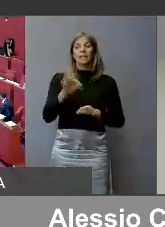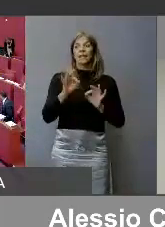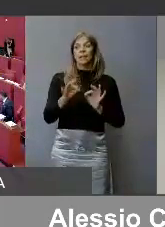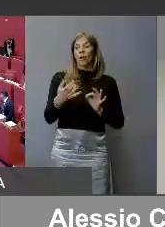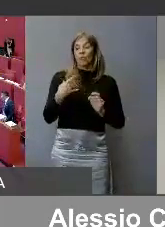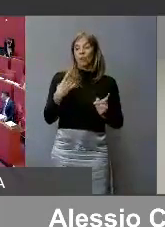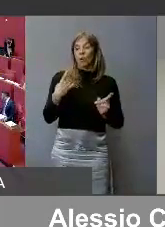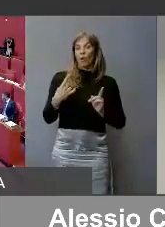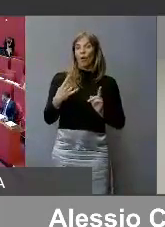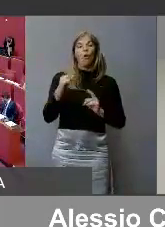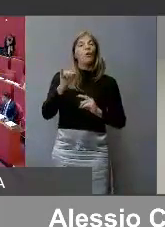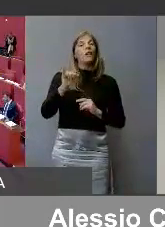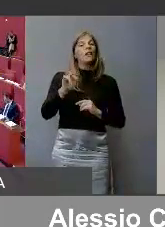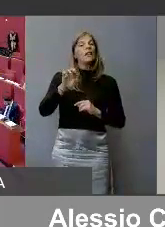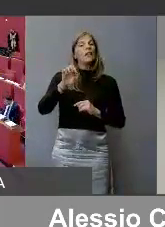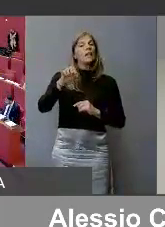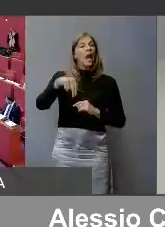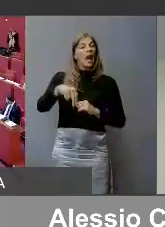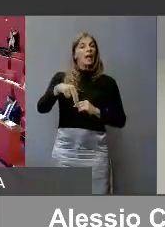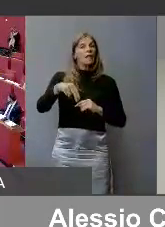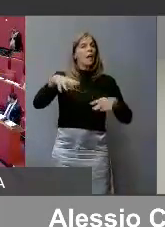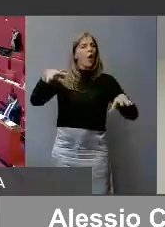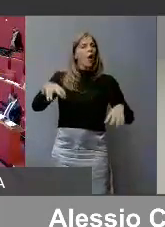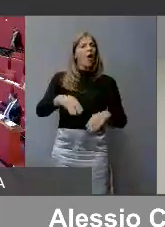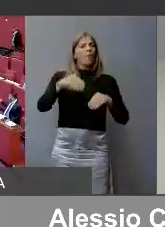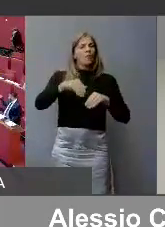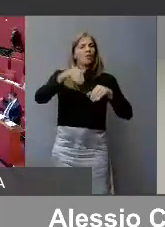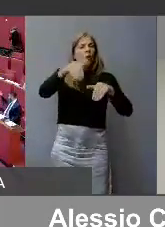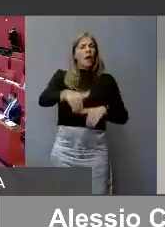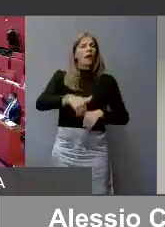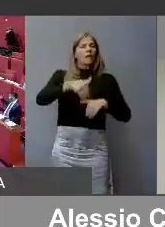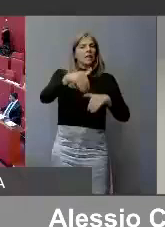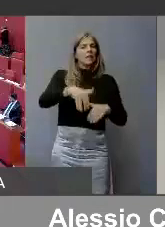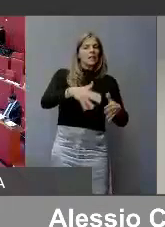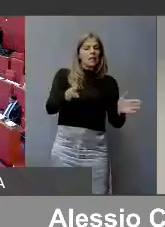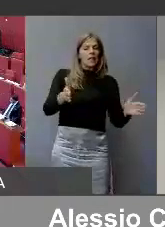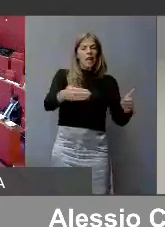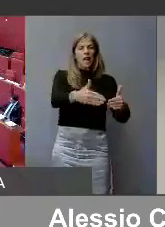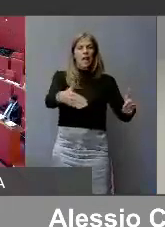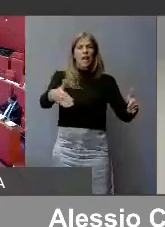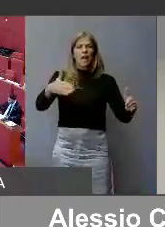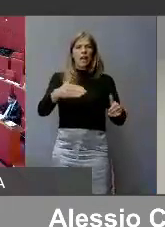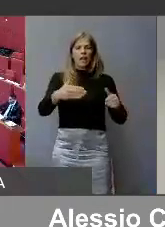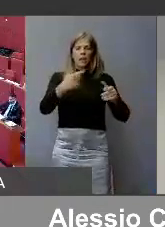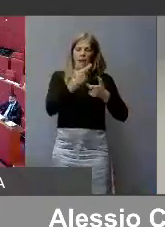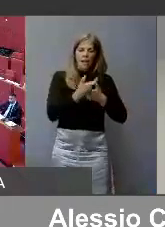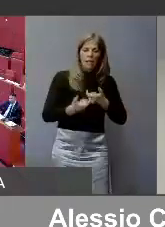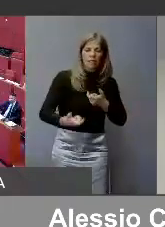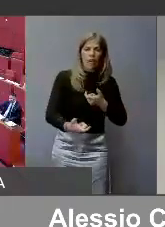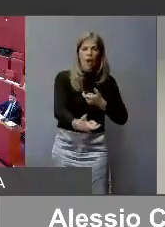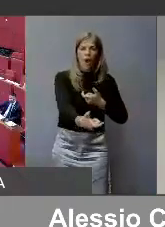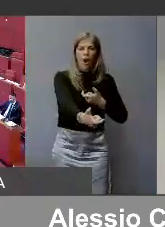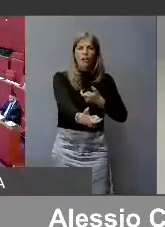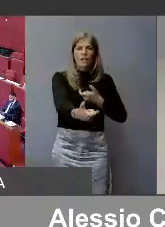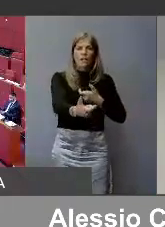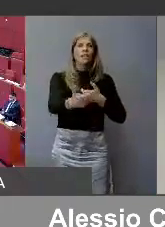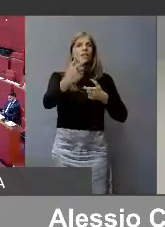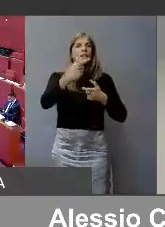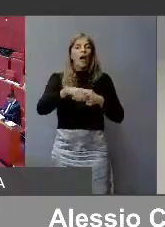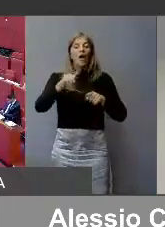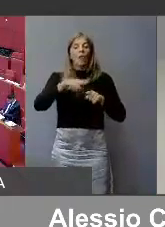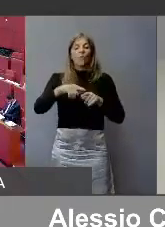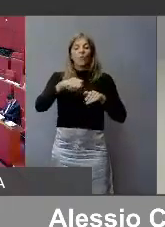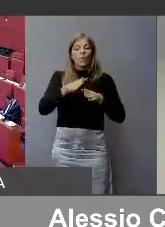iren avviato il cantiere per la nuova rete fognaria e restyling della passeggiata il cantiere sarà suddiviso